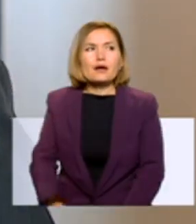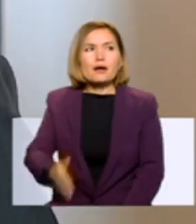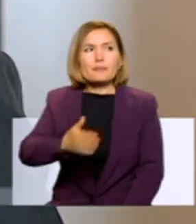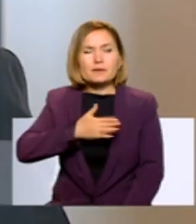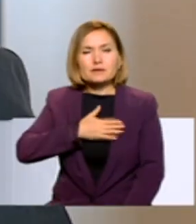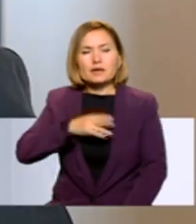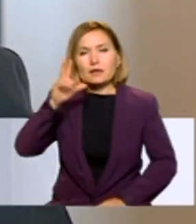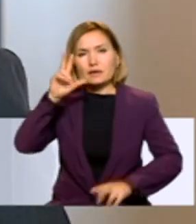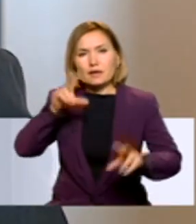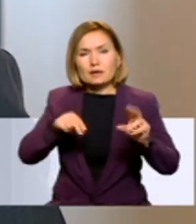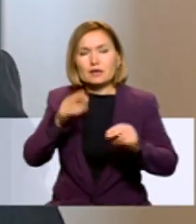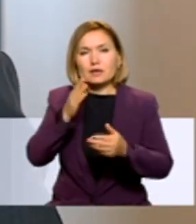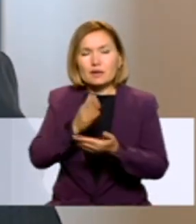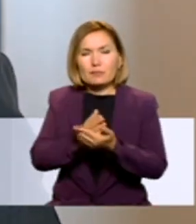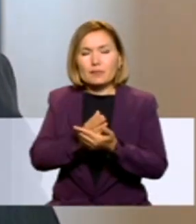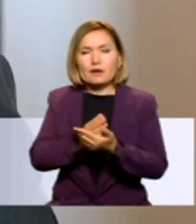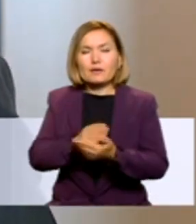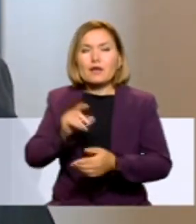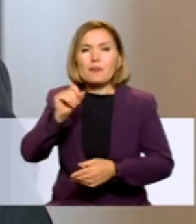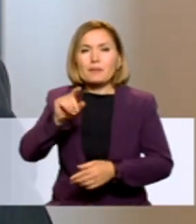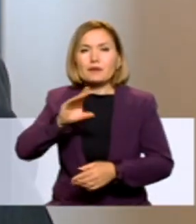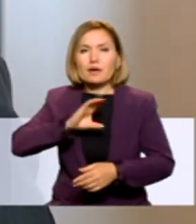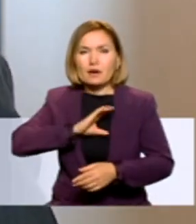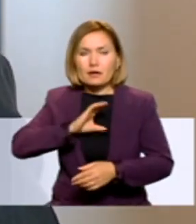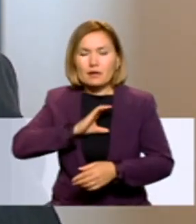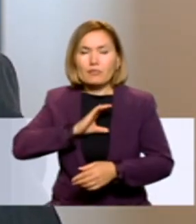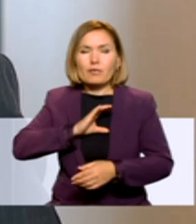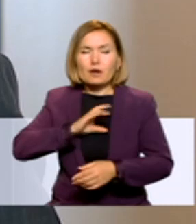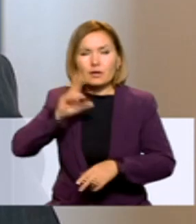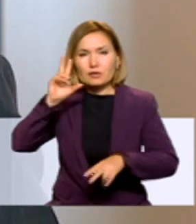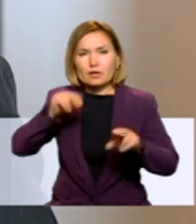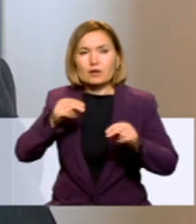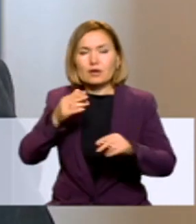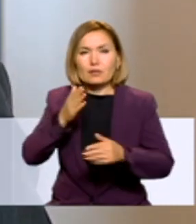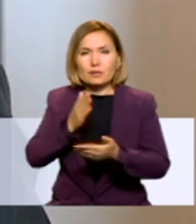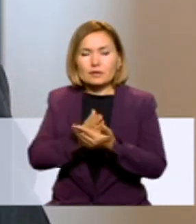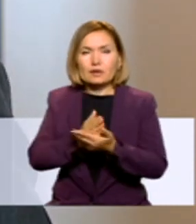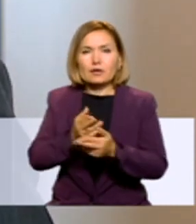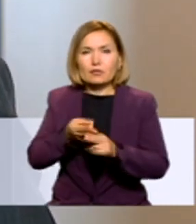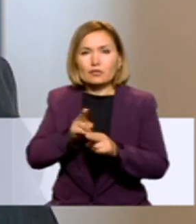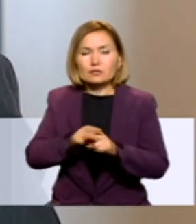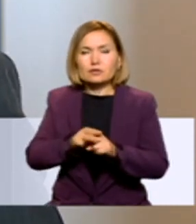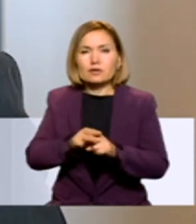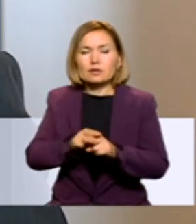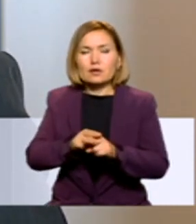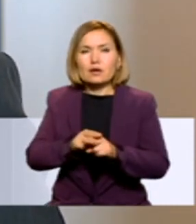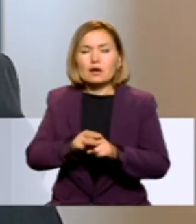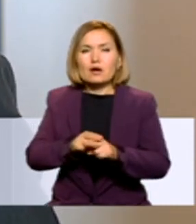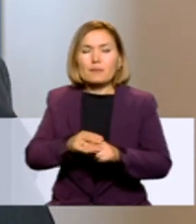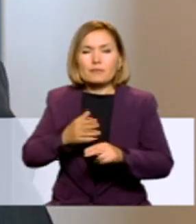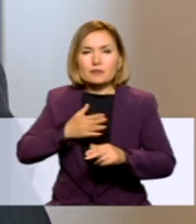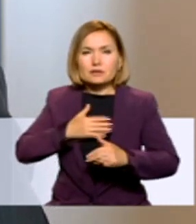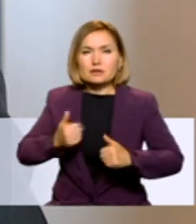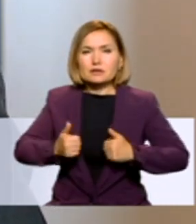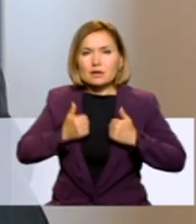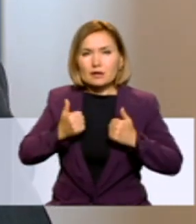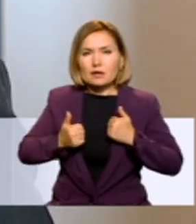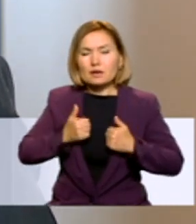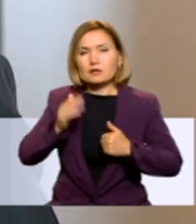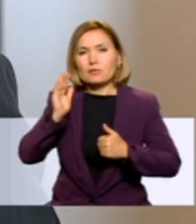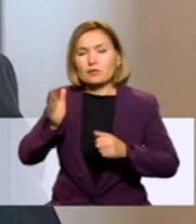отырған медаль, алтын медаль береді деген енді велошосседе деңгейіміз өте жақсы. Сол